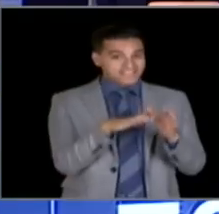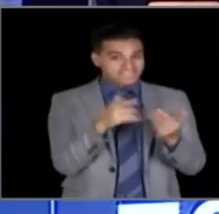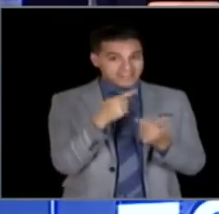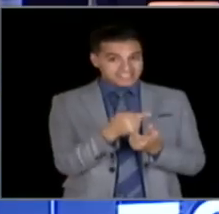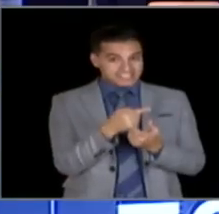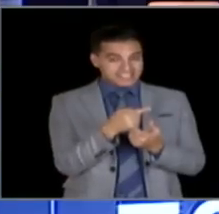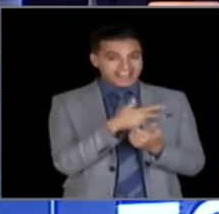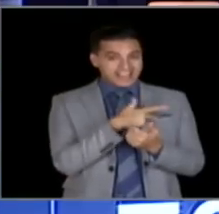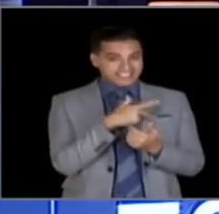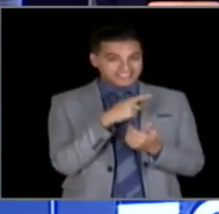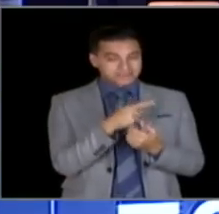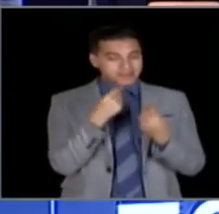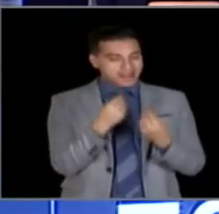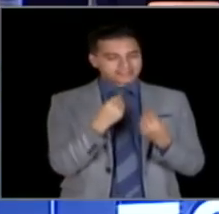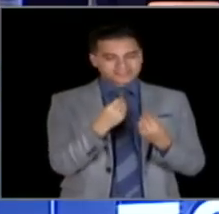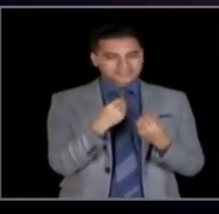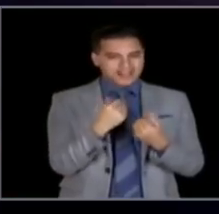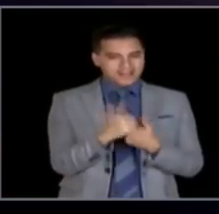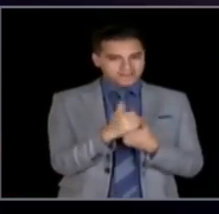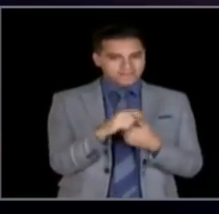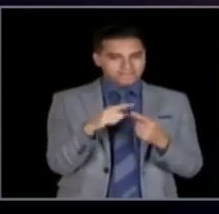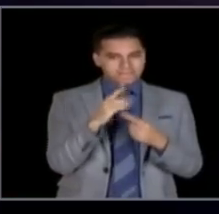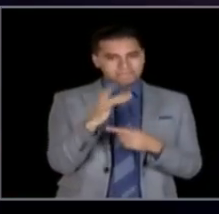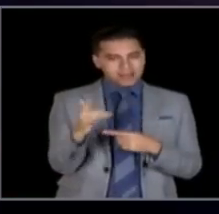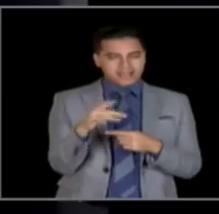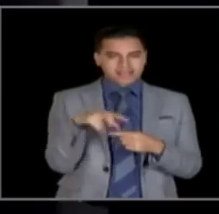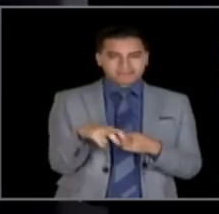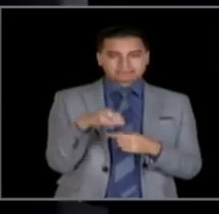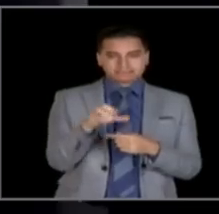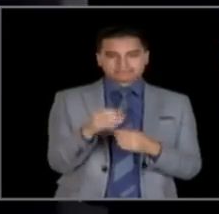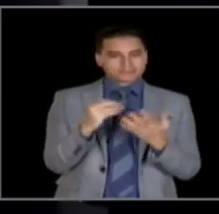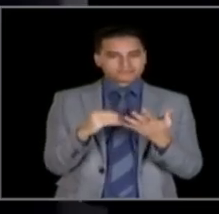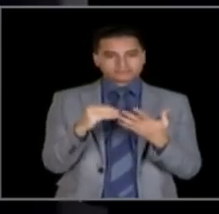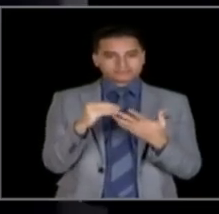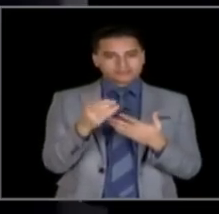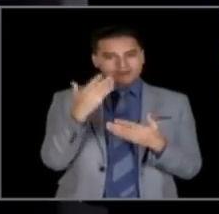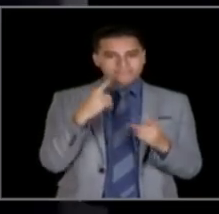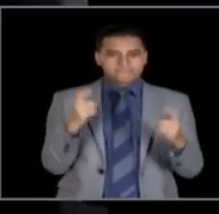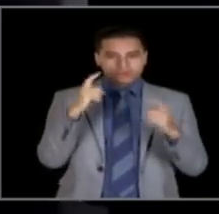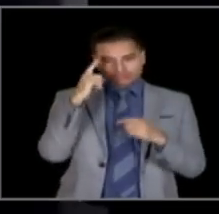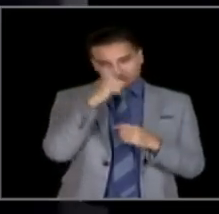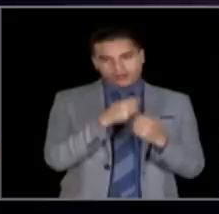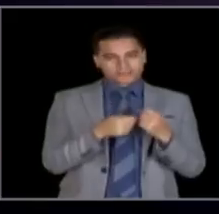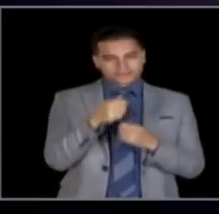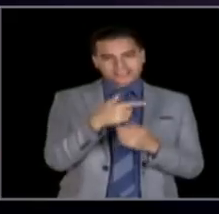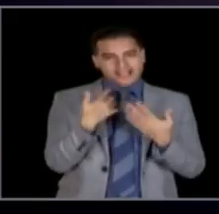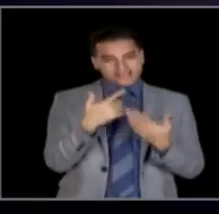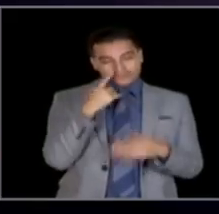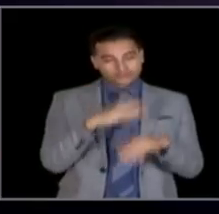في 80 نقطة، 90 نقطة، 100 نقطة، لسه بدري. مش هيجي زي الماتش اللي فات يعني.